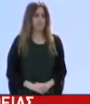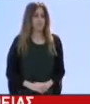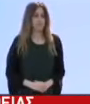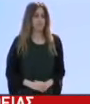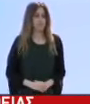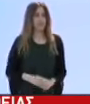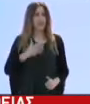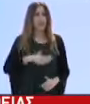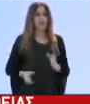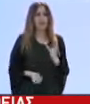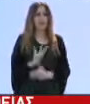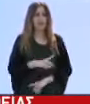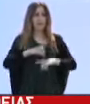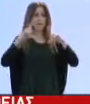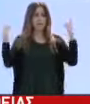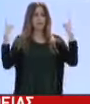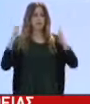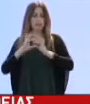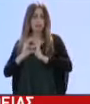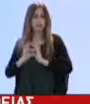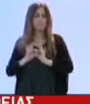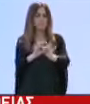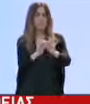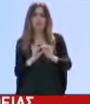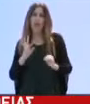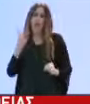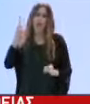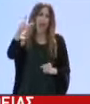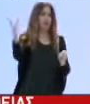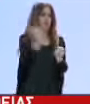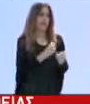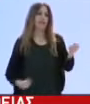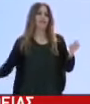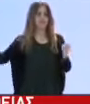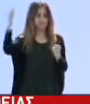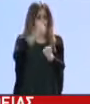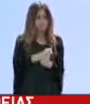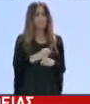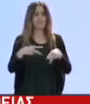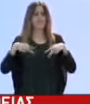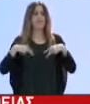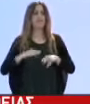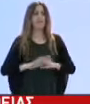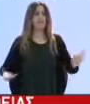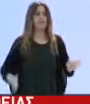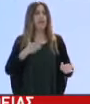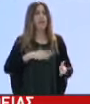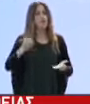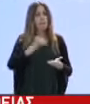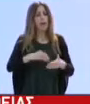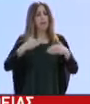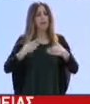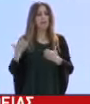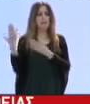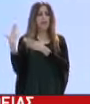Έτσι συνεχίζουμε μέχρι τη νίκη, μέχρι να πάρουμε και πάλι στα χέρια μας το τιμόνι της χώρας